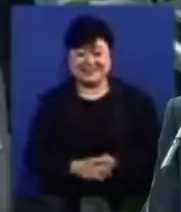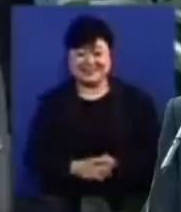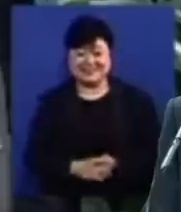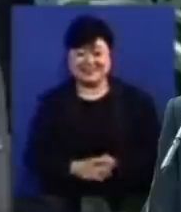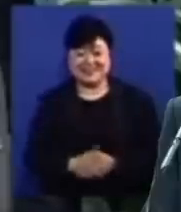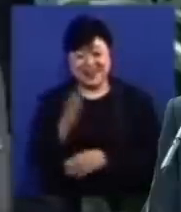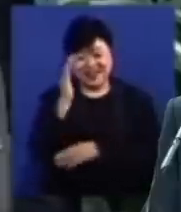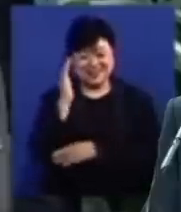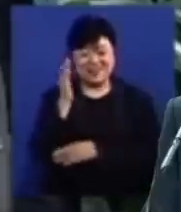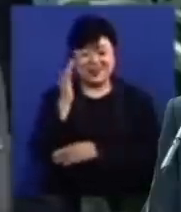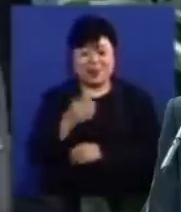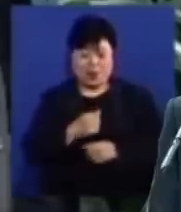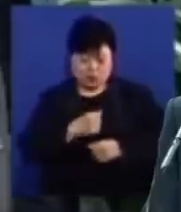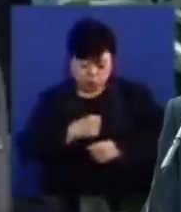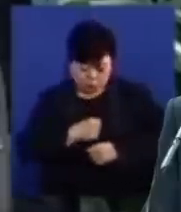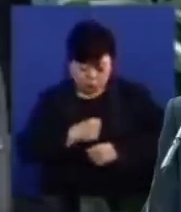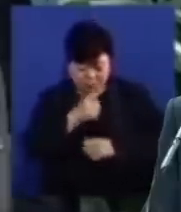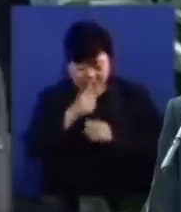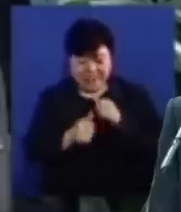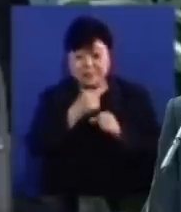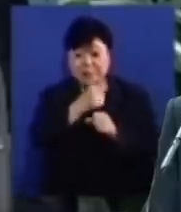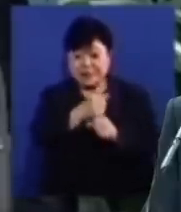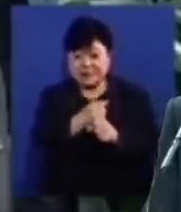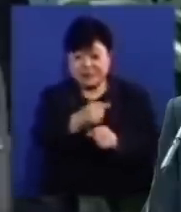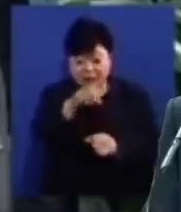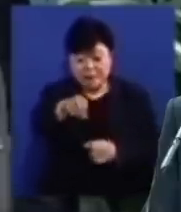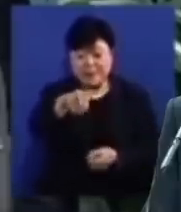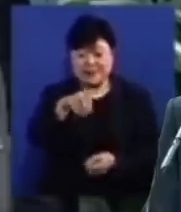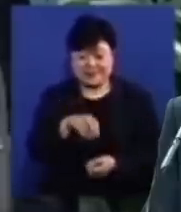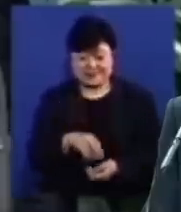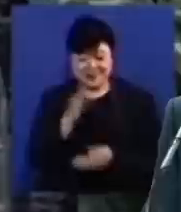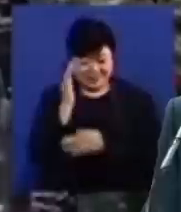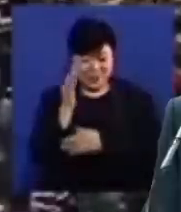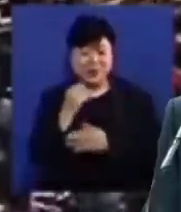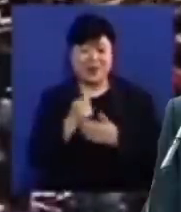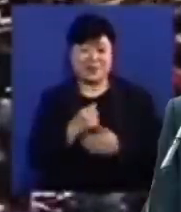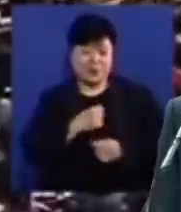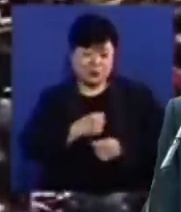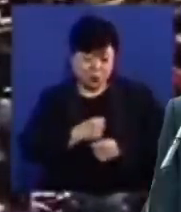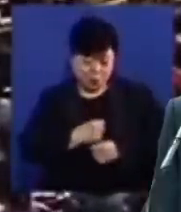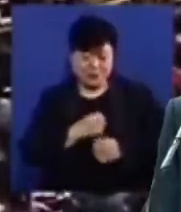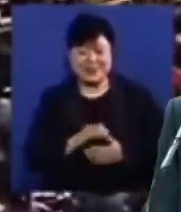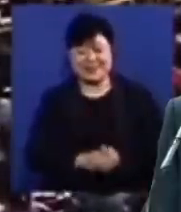그래서 제가 설교를 할 때 조심해야 돼요. 하나님의 작품들 앞에서 설교를 하기 때문에.